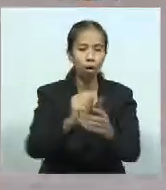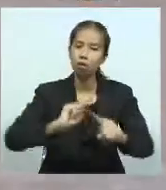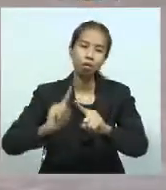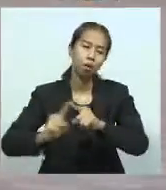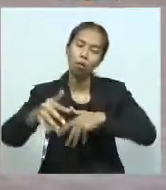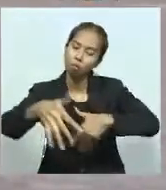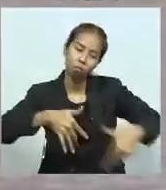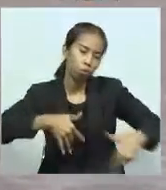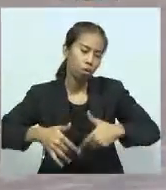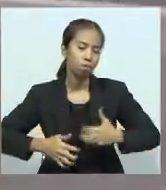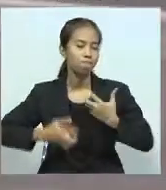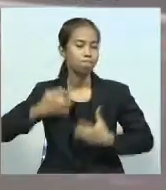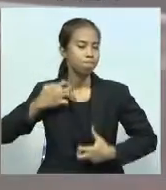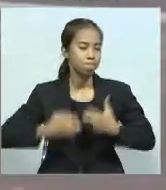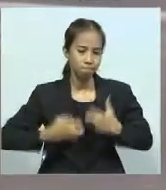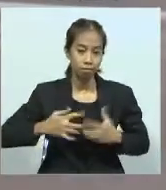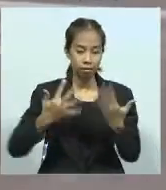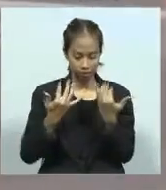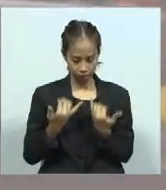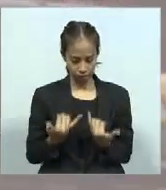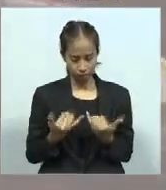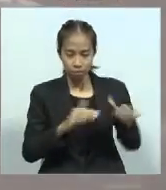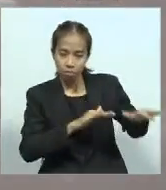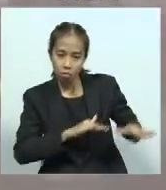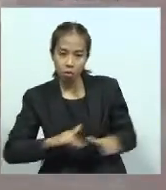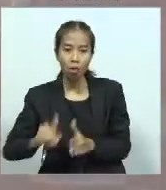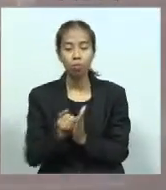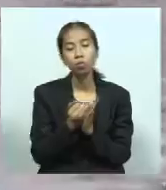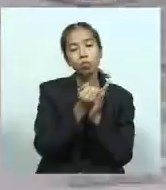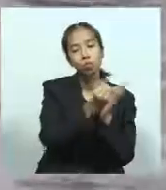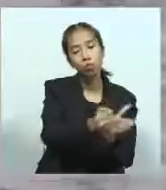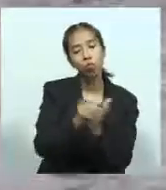ที่ได้รับความเดือดร้อนทั้งนี้ก็เพื่อเตรียมความพร้อมในการช่วยเหลือผู้ประสบ